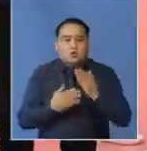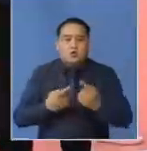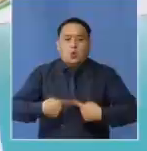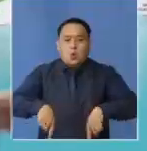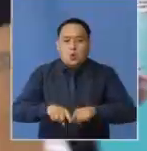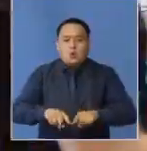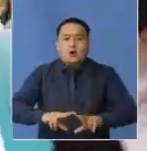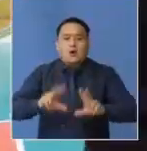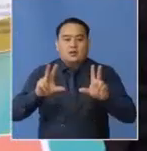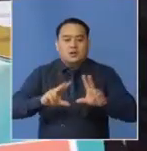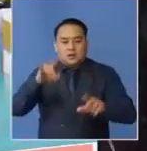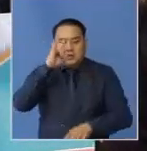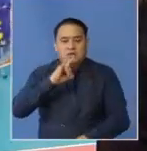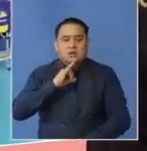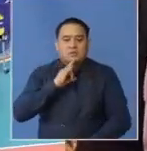страны.